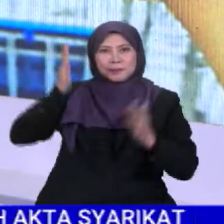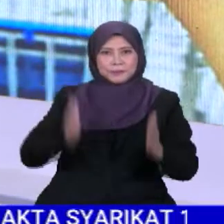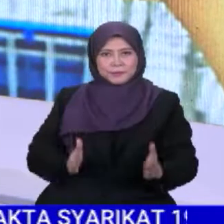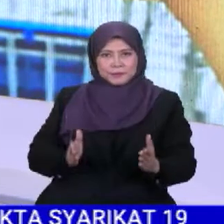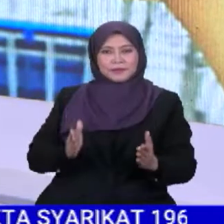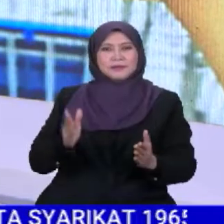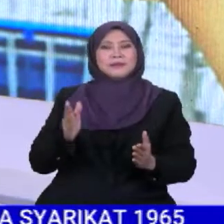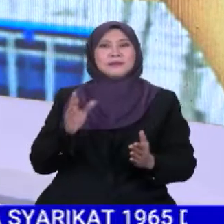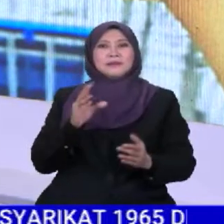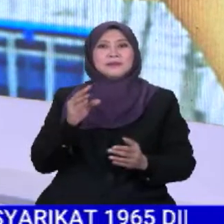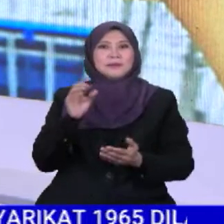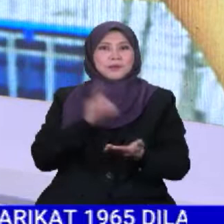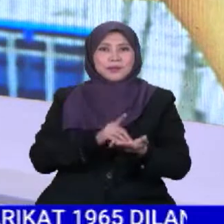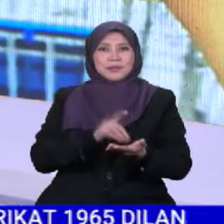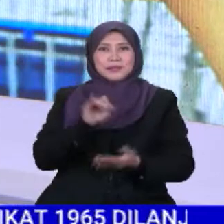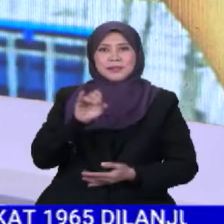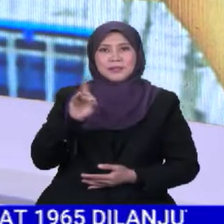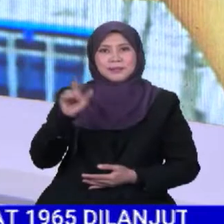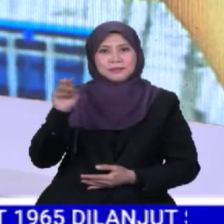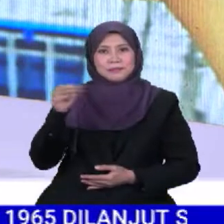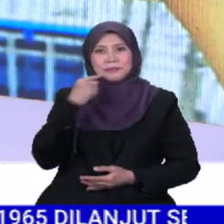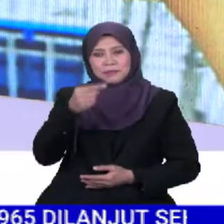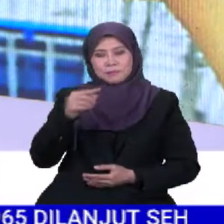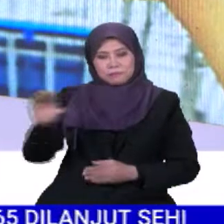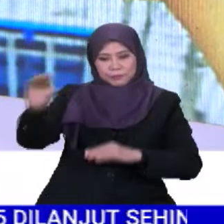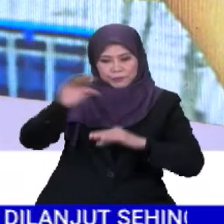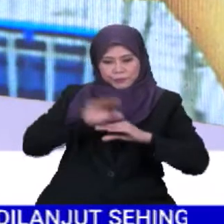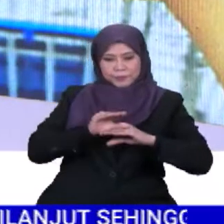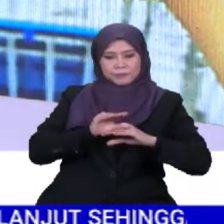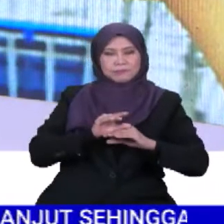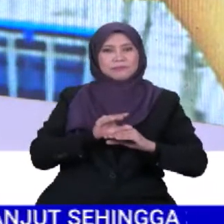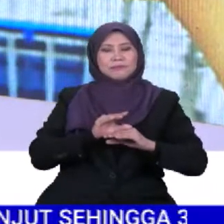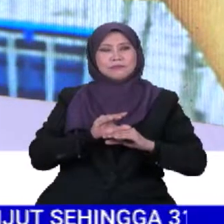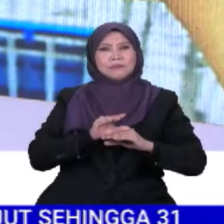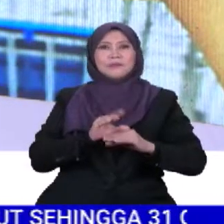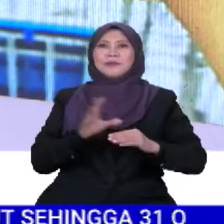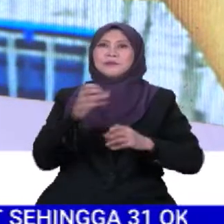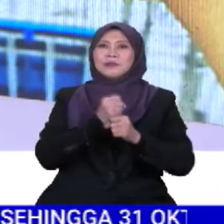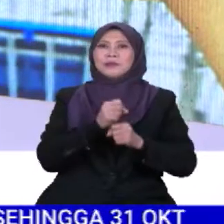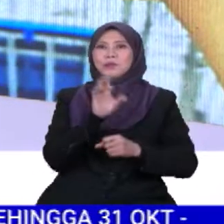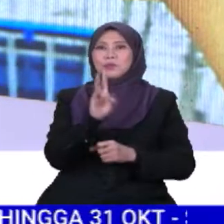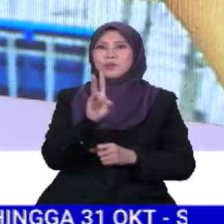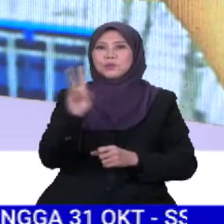School, Dr. Ida Mat Yassin berkata pemberian subsidi yang kini diunjur mencecah